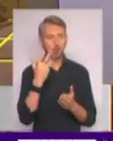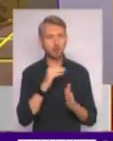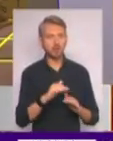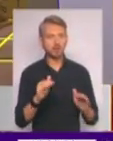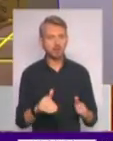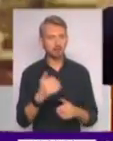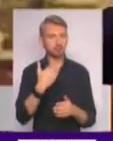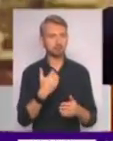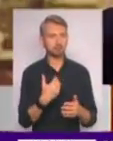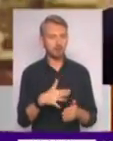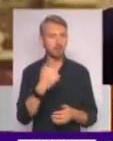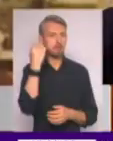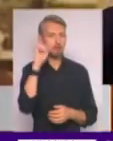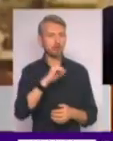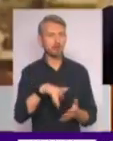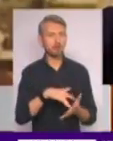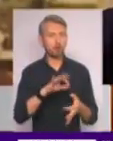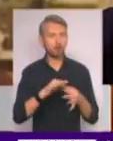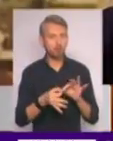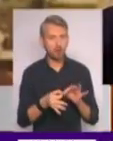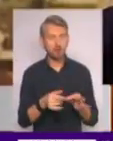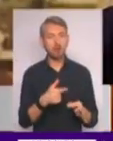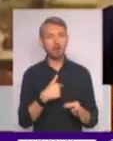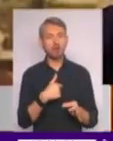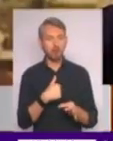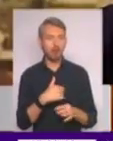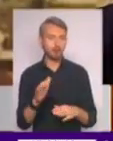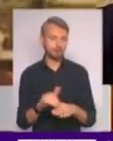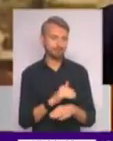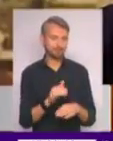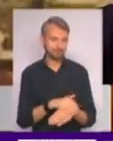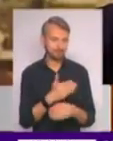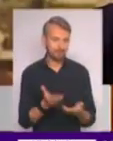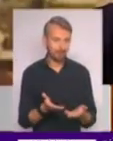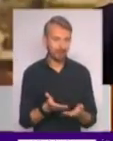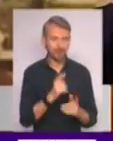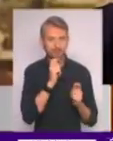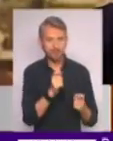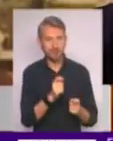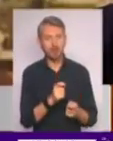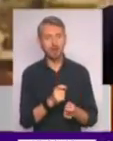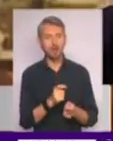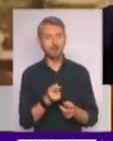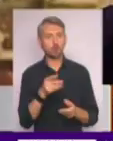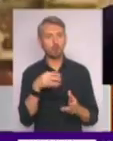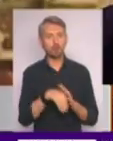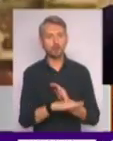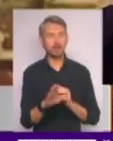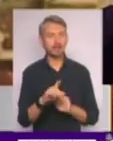стали переможцями міської олімпіади. Я здійснюю заохочення безпосередньо адресно, в тому числі не